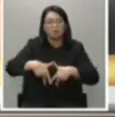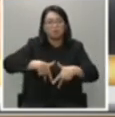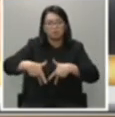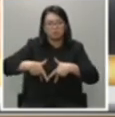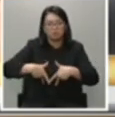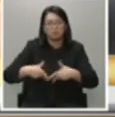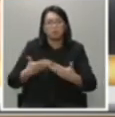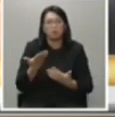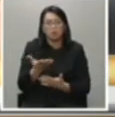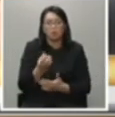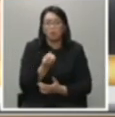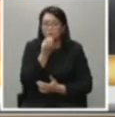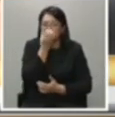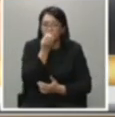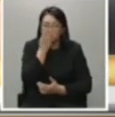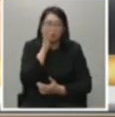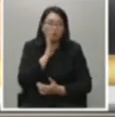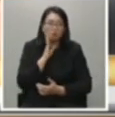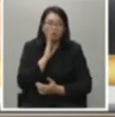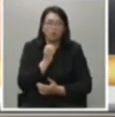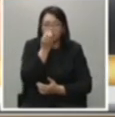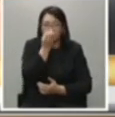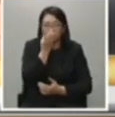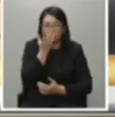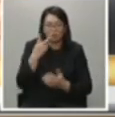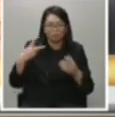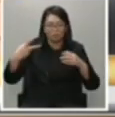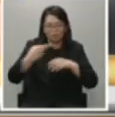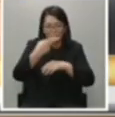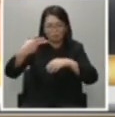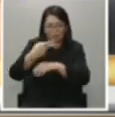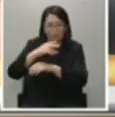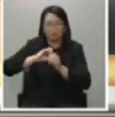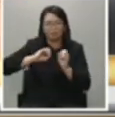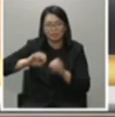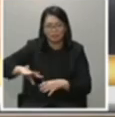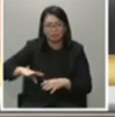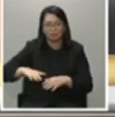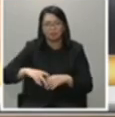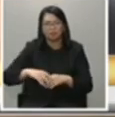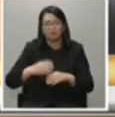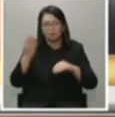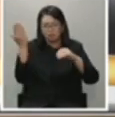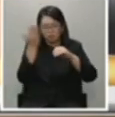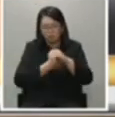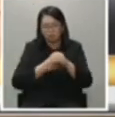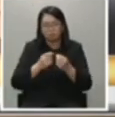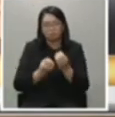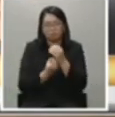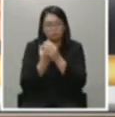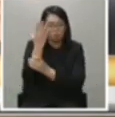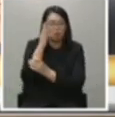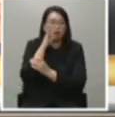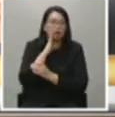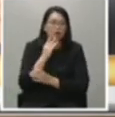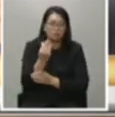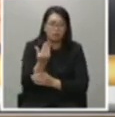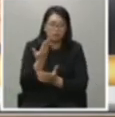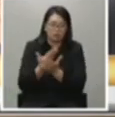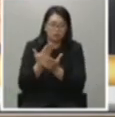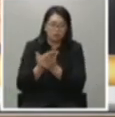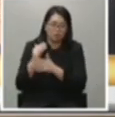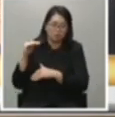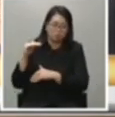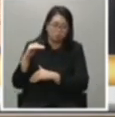ตัดดอกลำไยทิ้งเพื่อลดผลผลิตทำให้ราคาลำไยที่ผ่านมาตกต่ำอย่างต่อเนื่อง